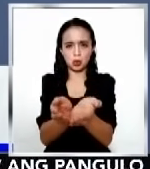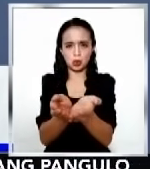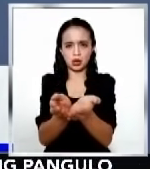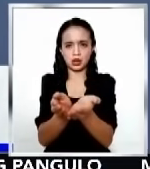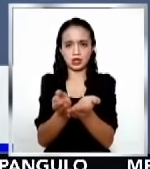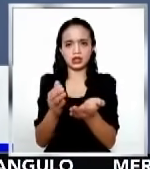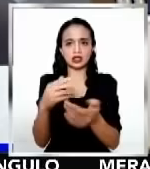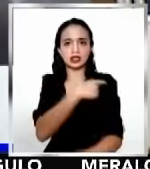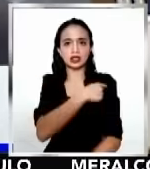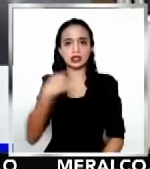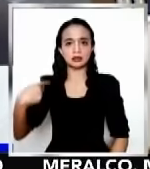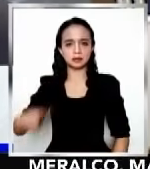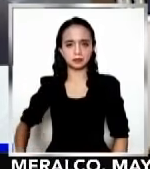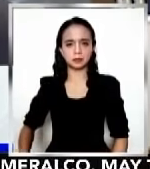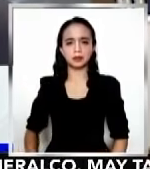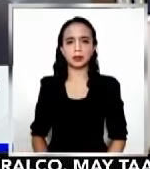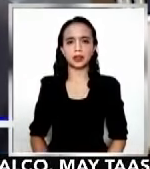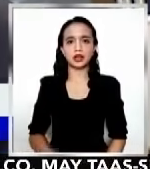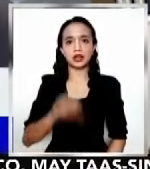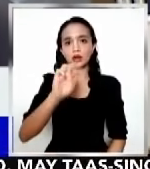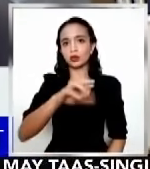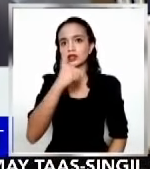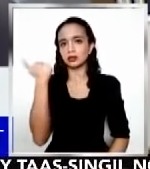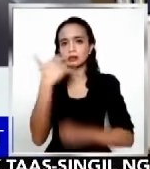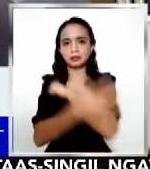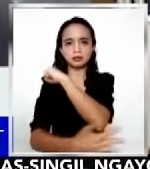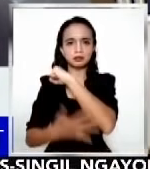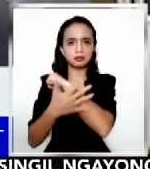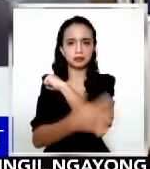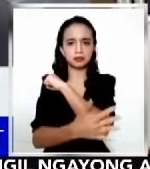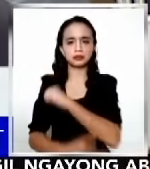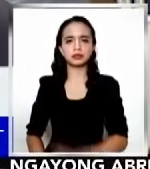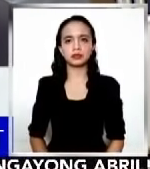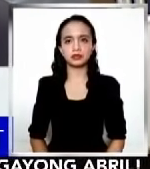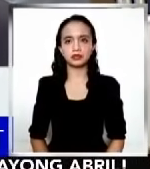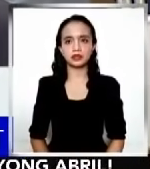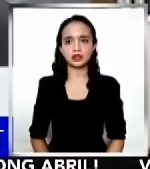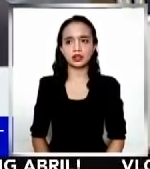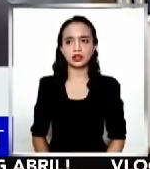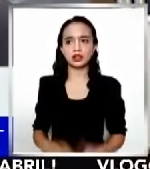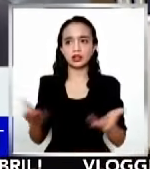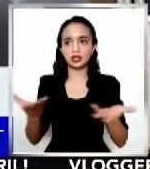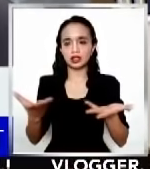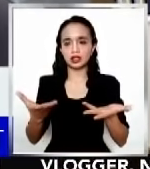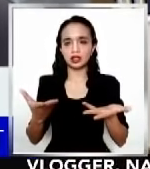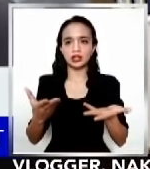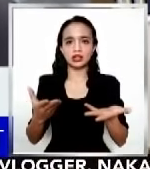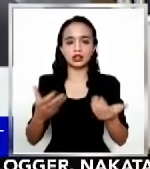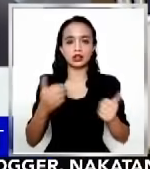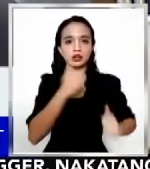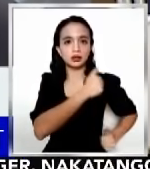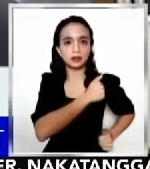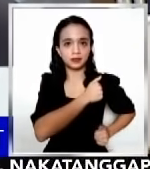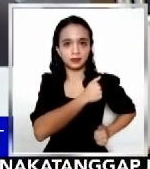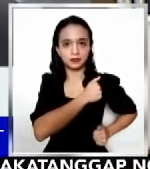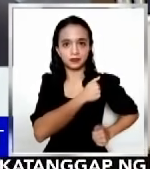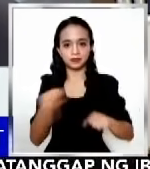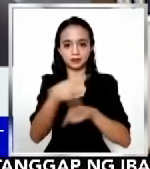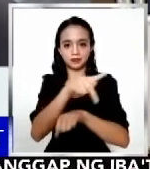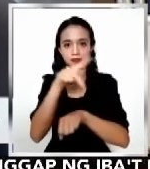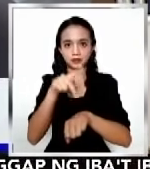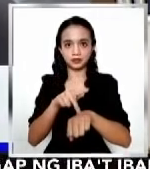o sa ibang lugar. An armed attack against the Philippines armed forces, public vessels, or aircraft in the Pacific, including in the South China